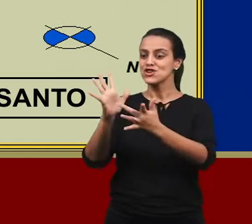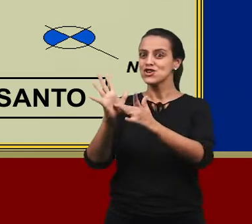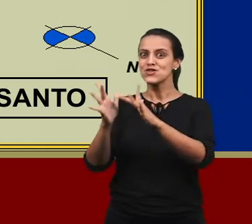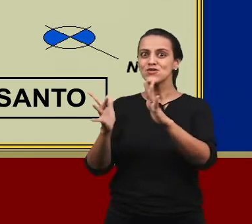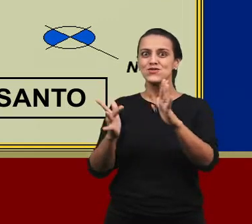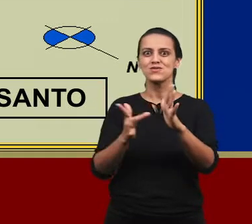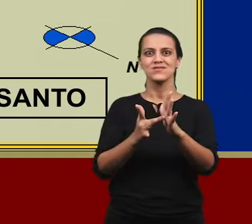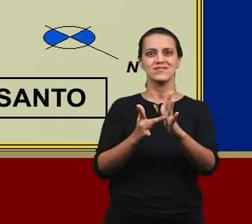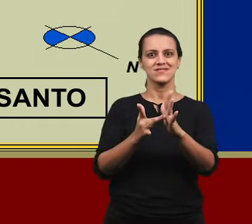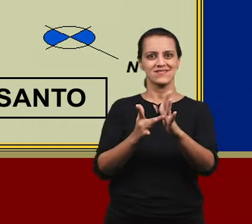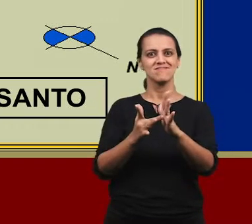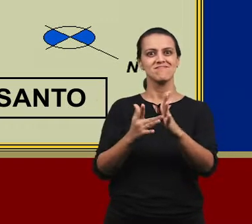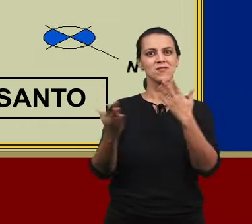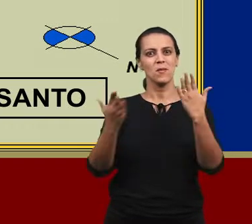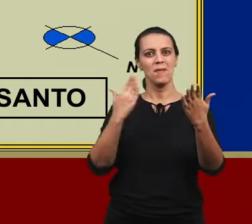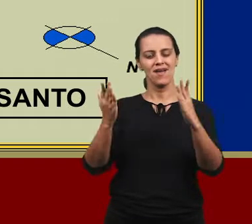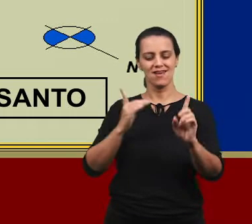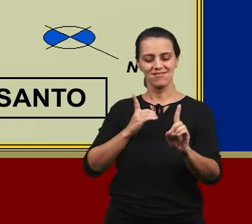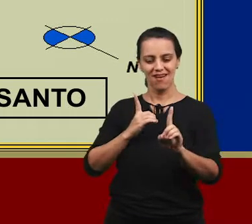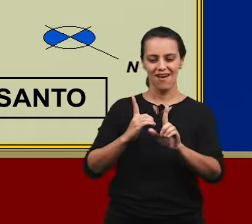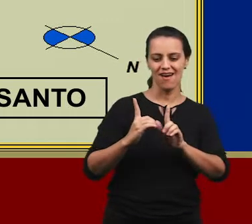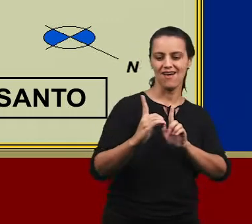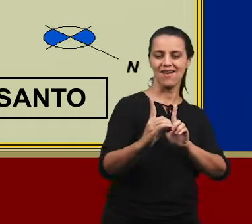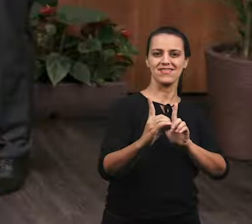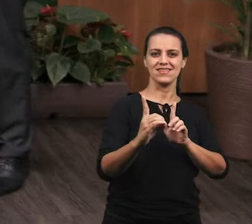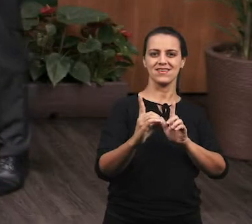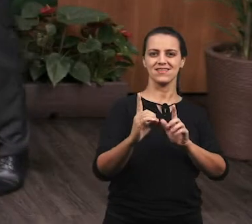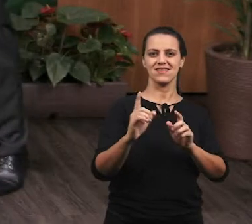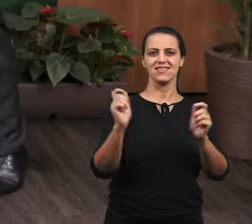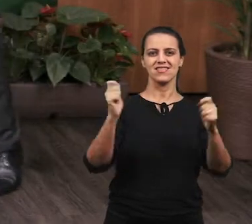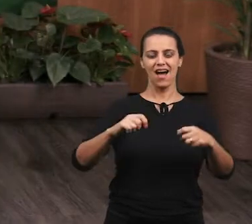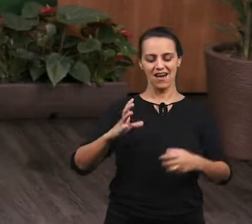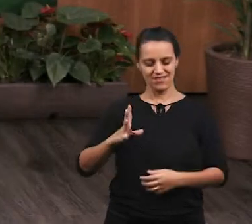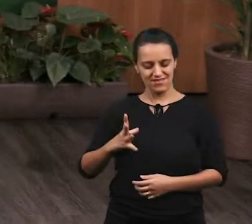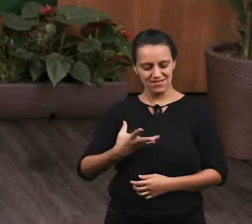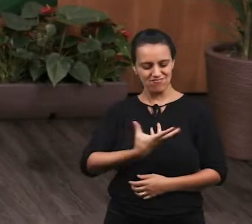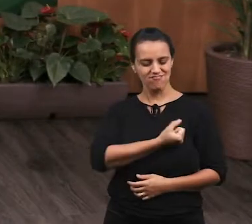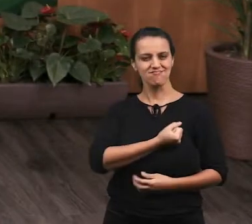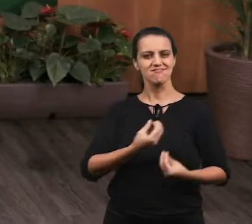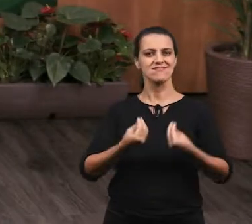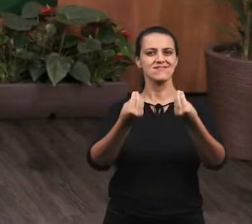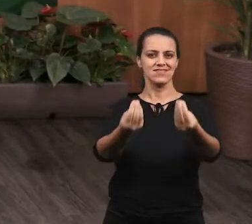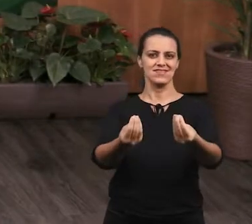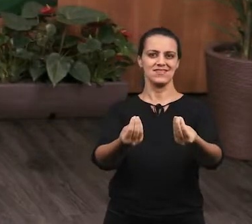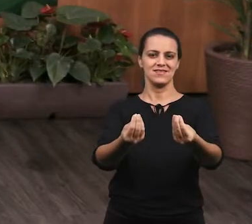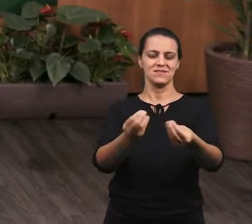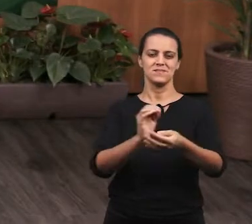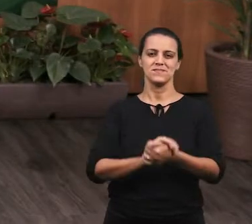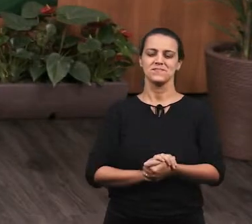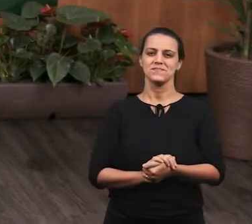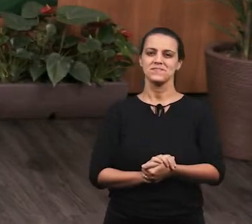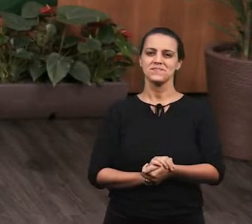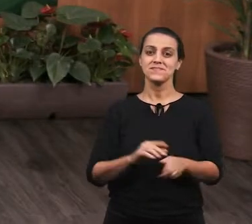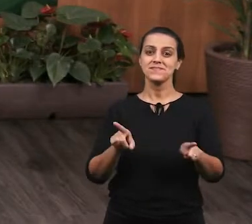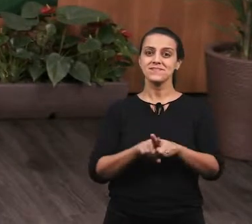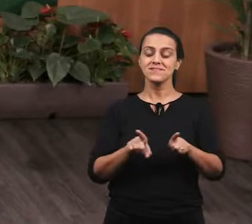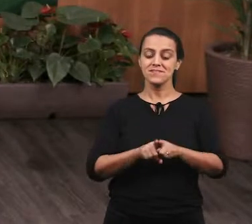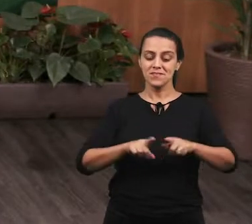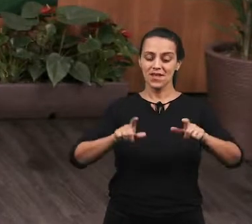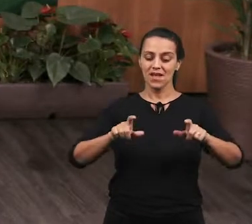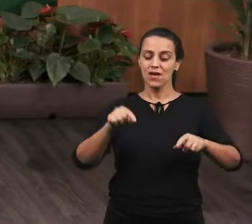Иисус есть дверь спасения. И вход во скинию, он указывает на